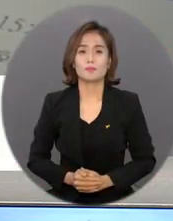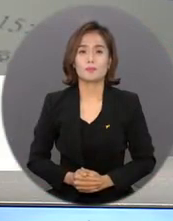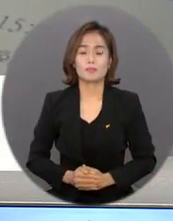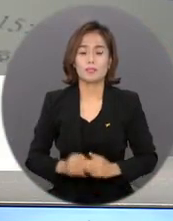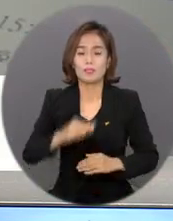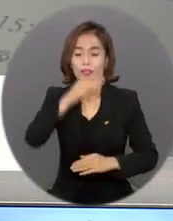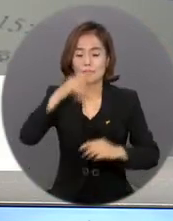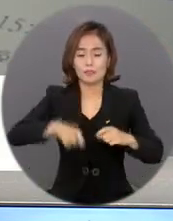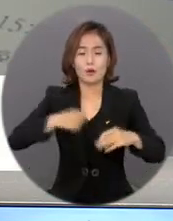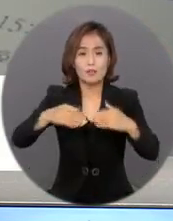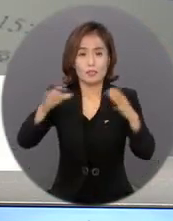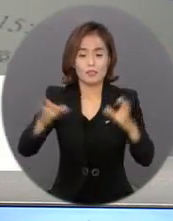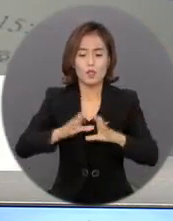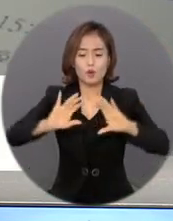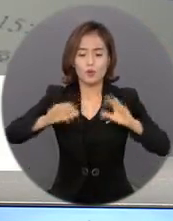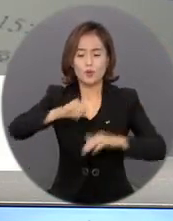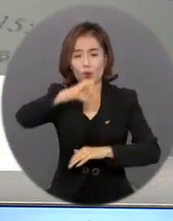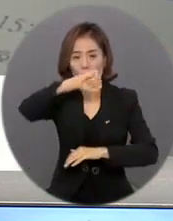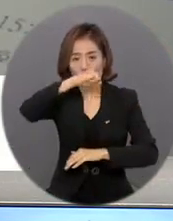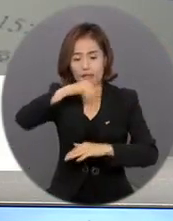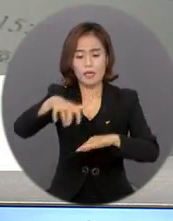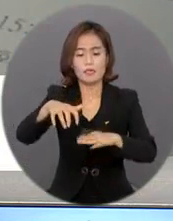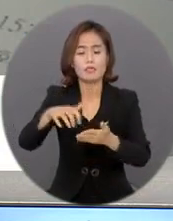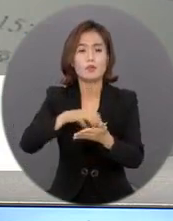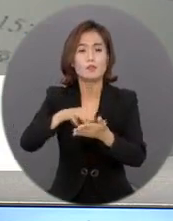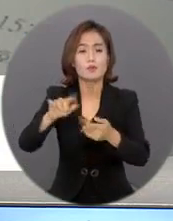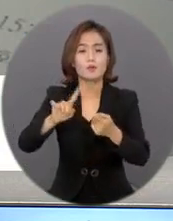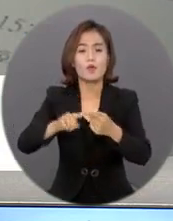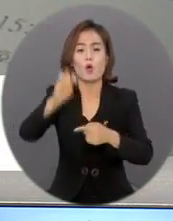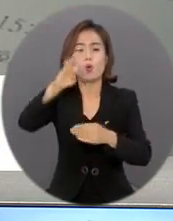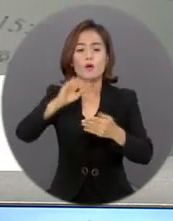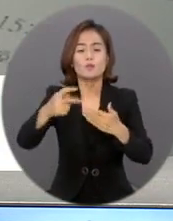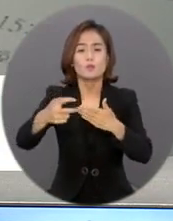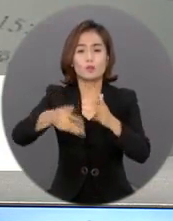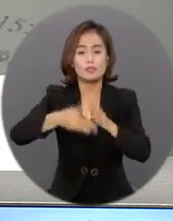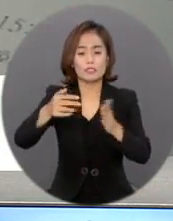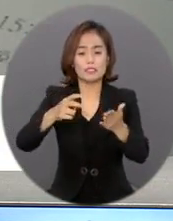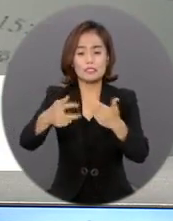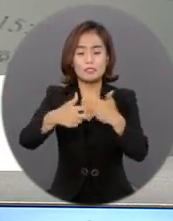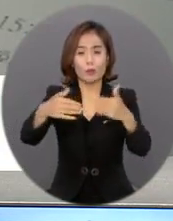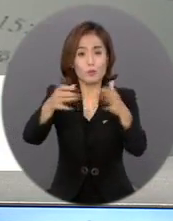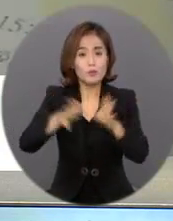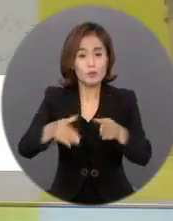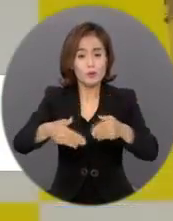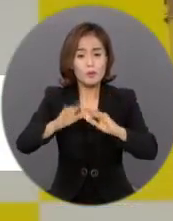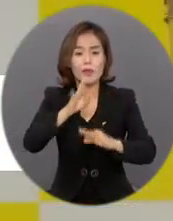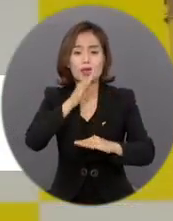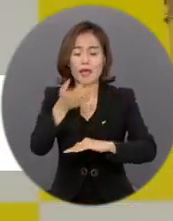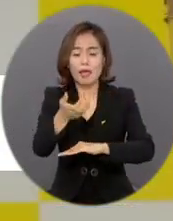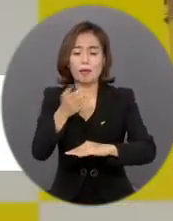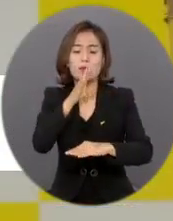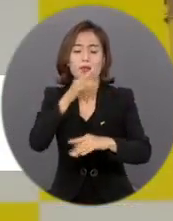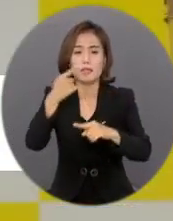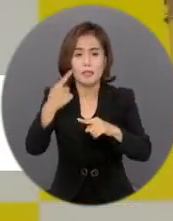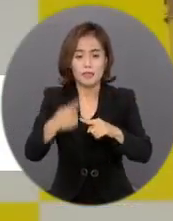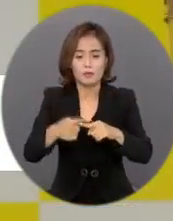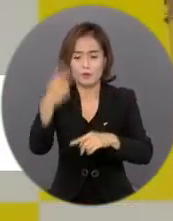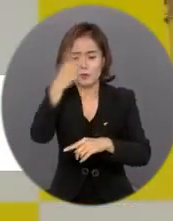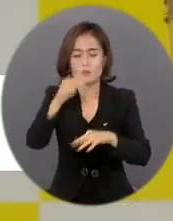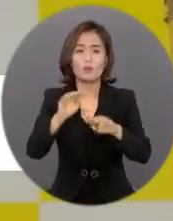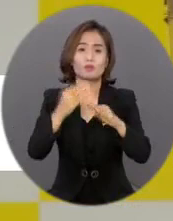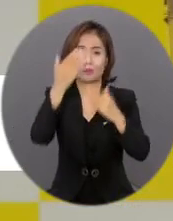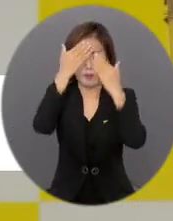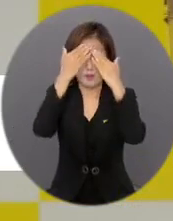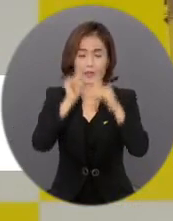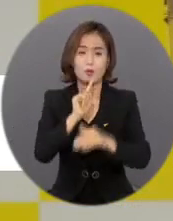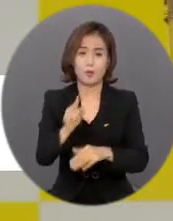정의당의 강은미 의원은 국회 예결위에서 광주시 의료원의 조속한 설립을 위해 예비타당성 조사를 면제하라고